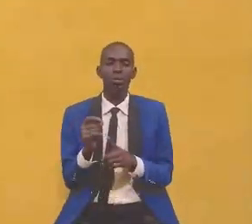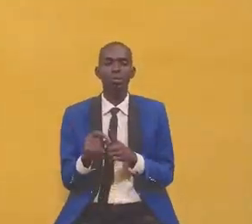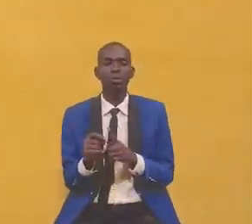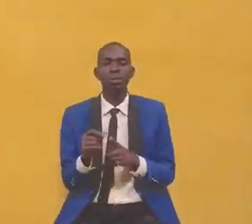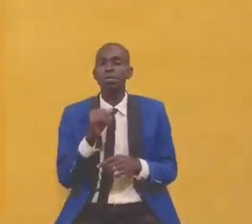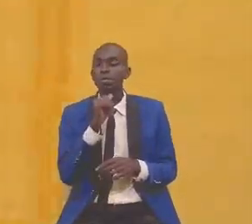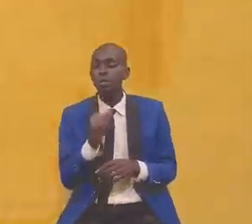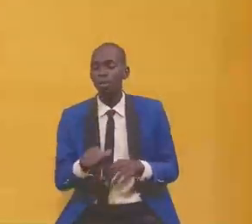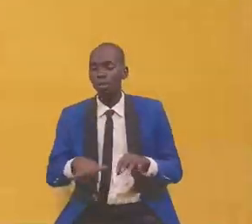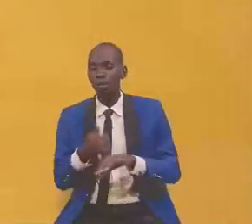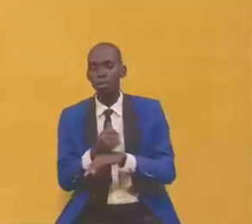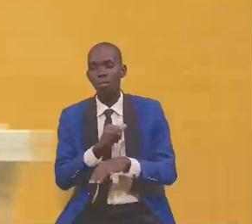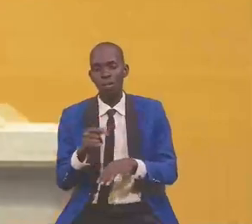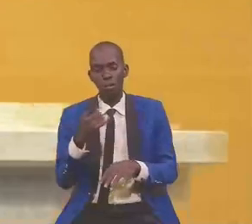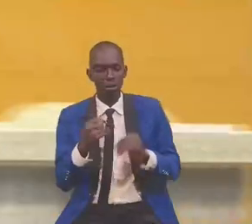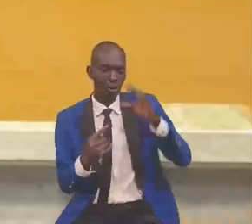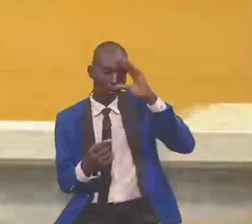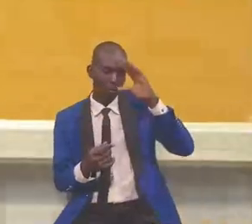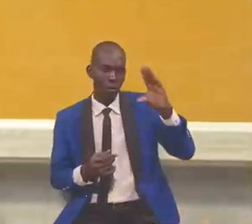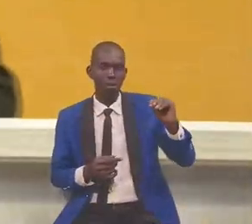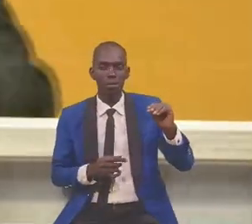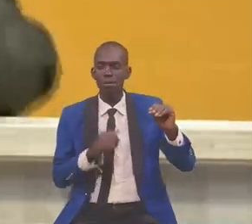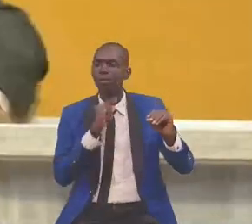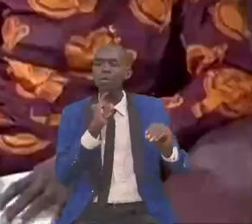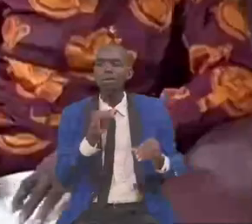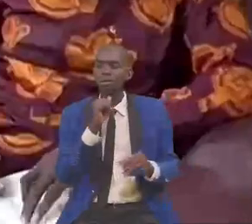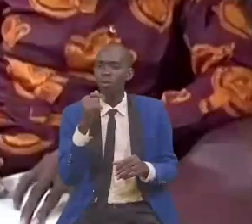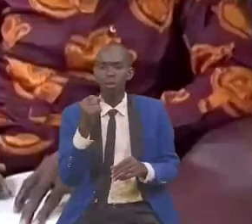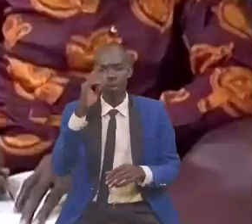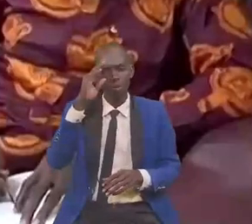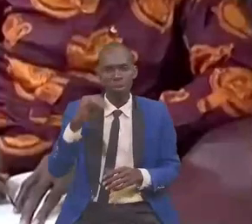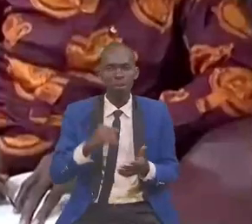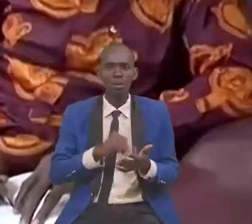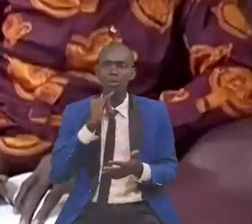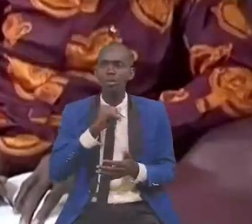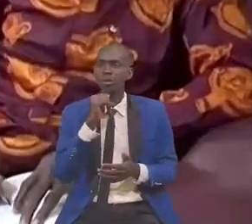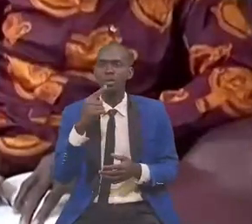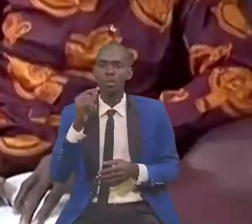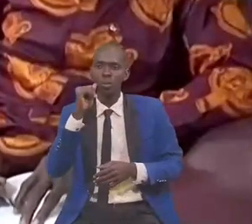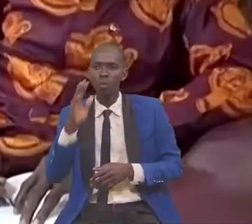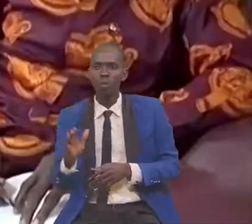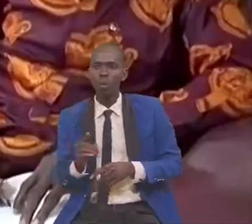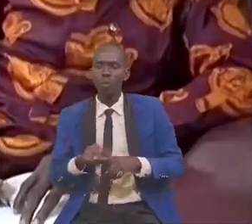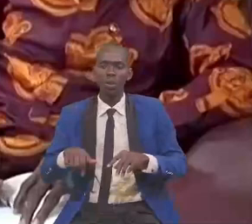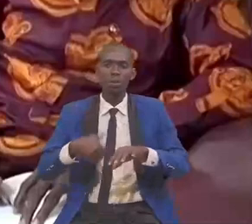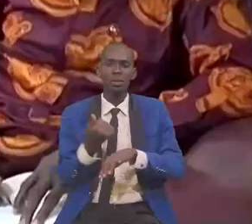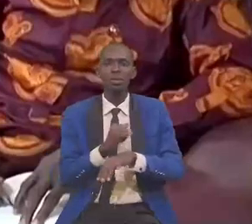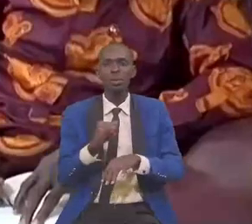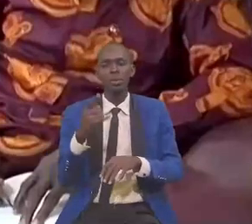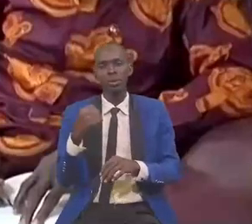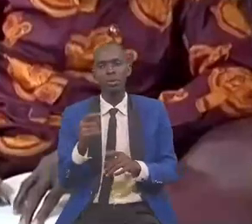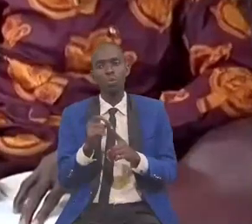Ce n'est pas confirmant les hommes. Ce n'est pas l'homme, ce n'est pas la femme. Confirmant la parole. Si tu dis la